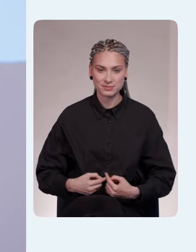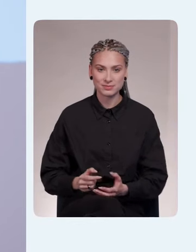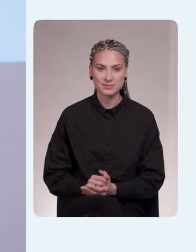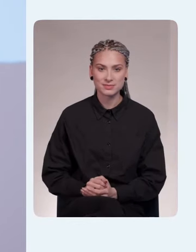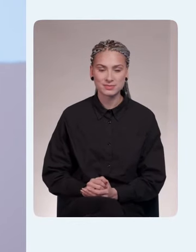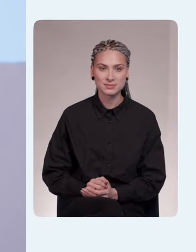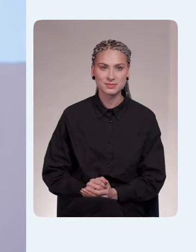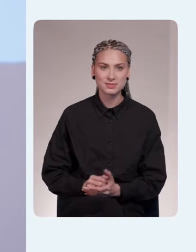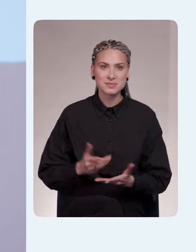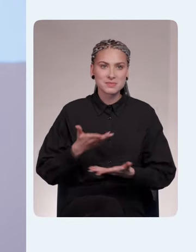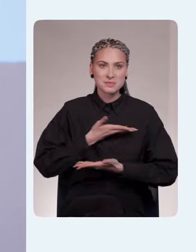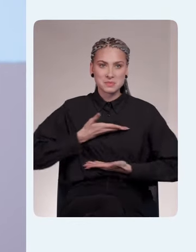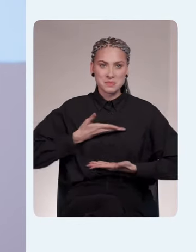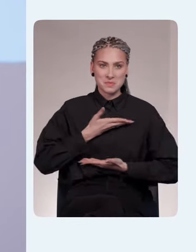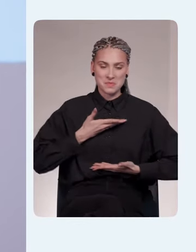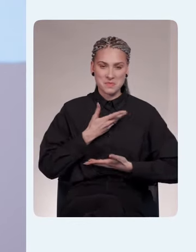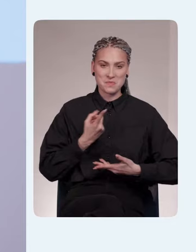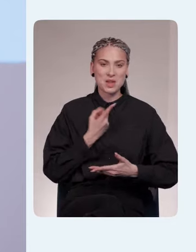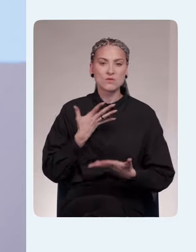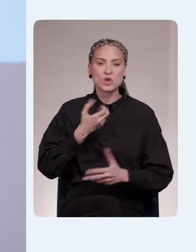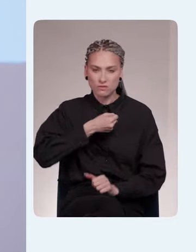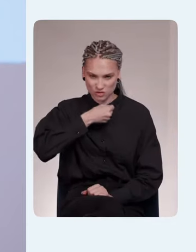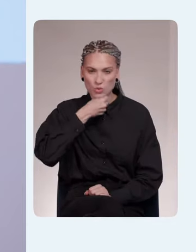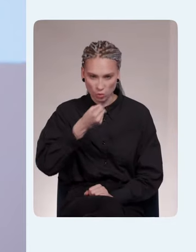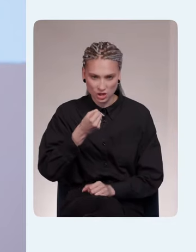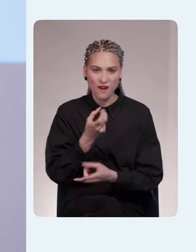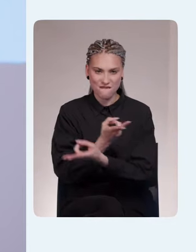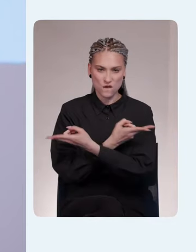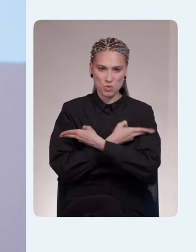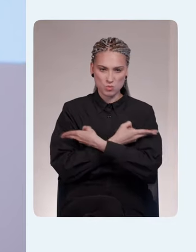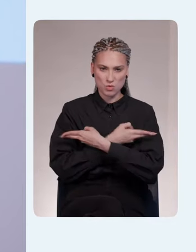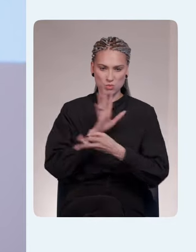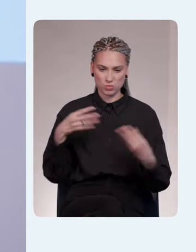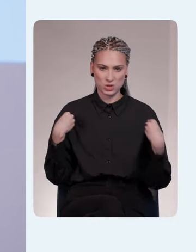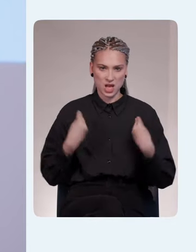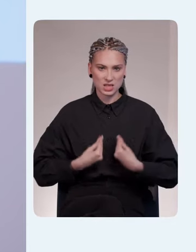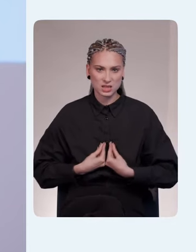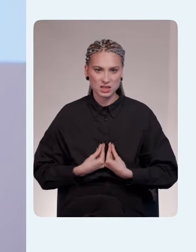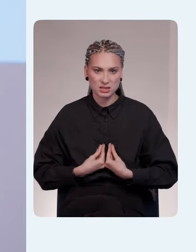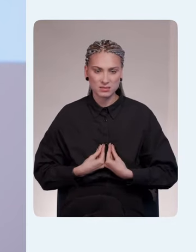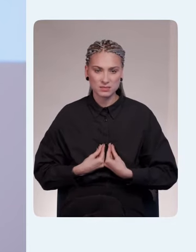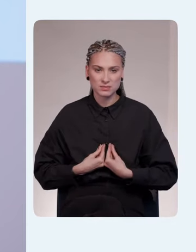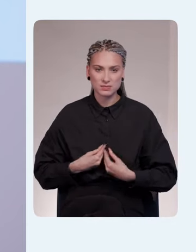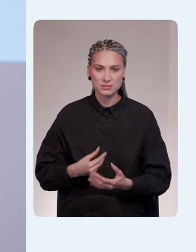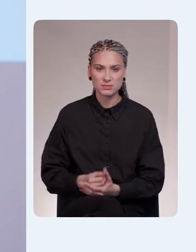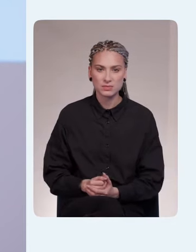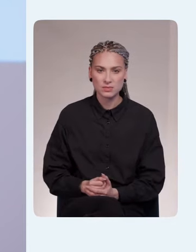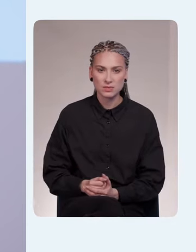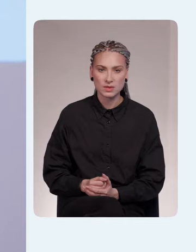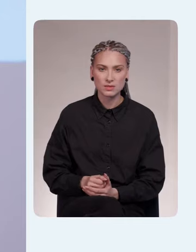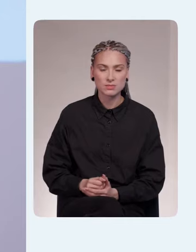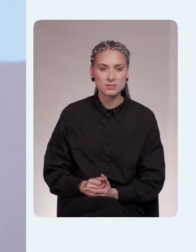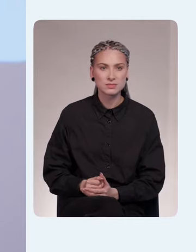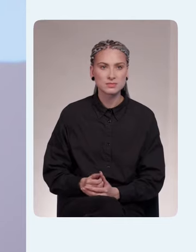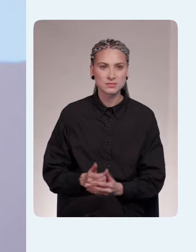«секс-инструктор», тогда это взрослая солидная футболка, ее нужно носить, показывать людям. А потом, если вдруг мы в